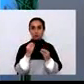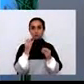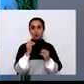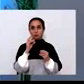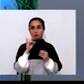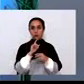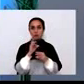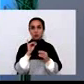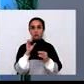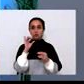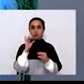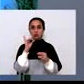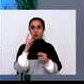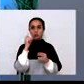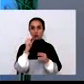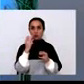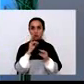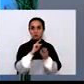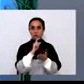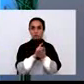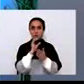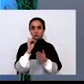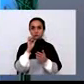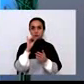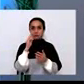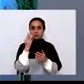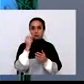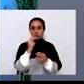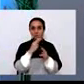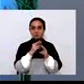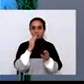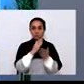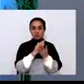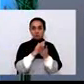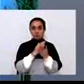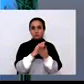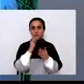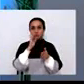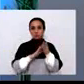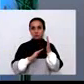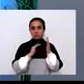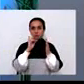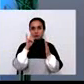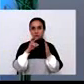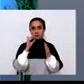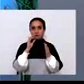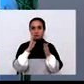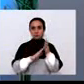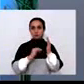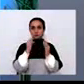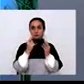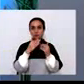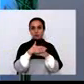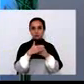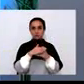А – обязательная запятая. Избушка там на курьих ножках стоит без окон, без дверей. Просто перечисление.